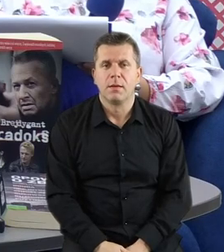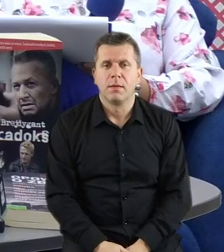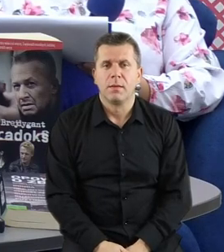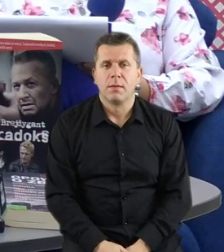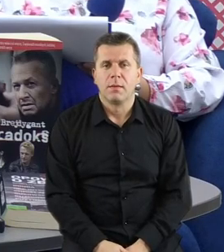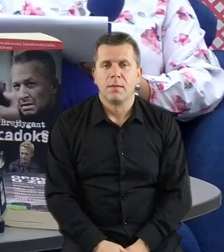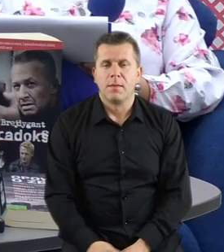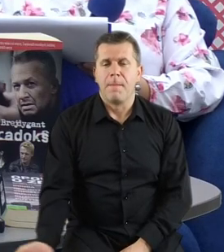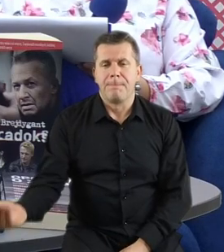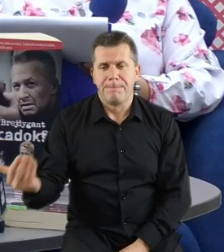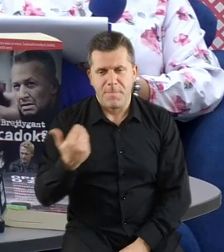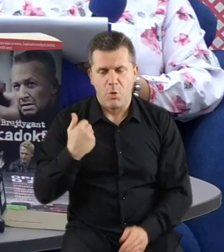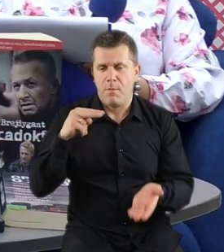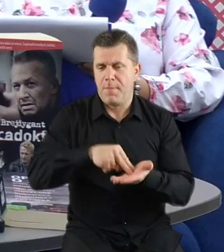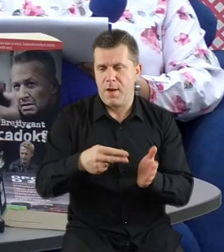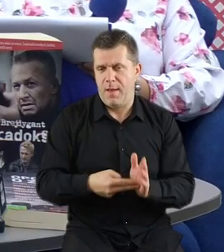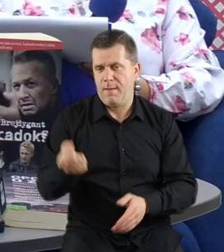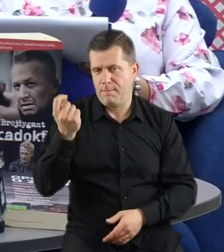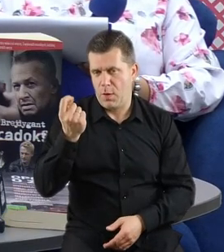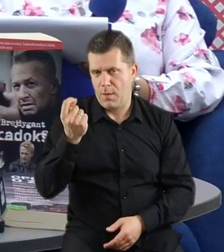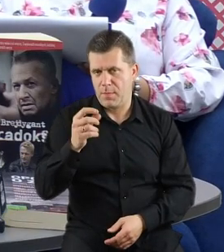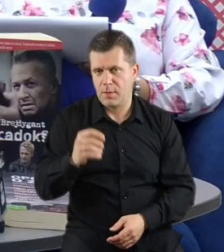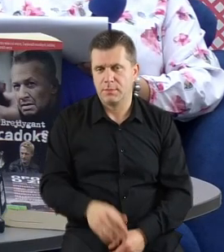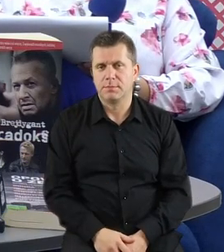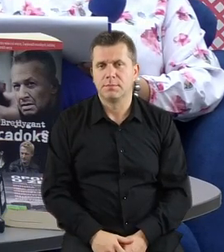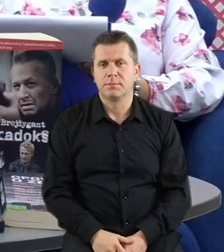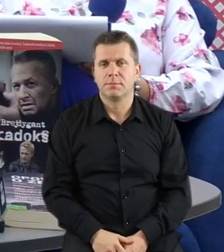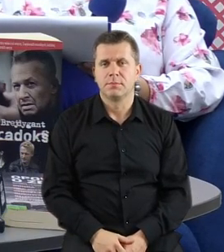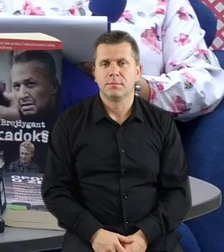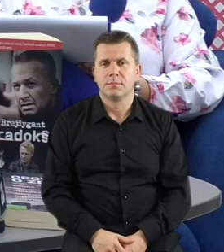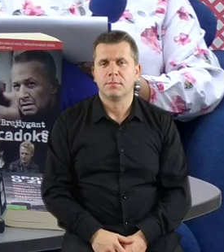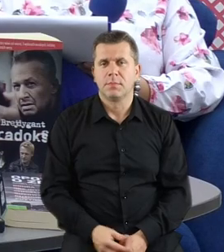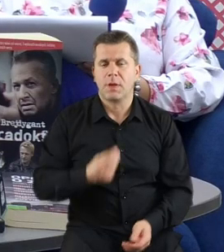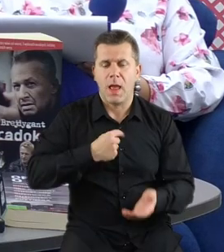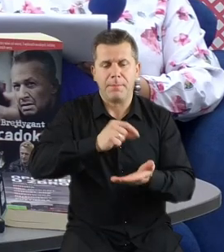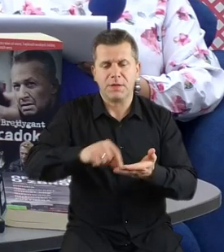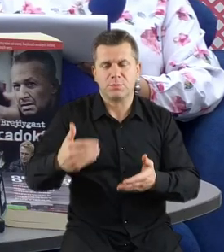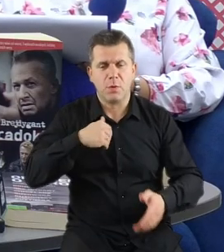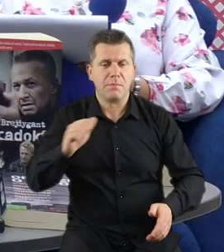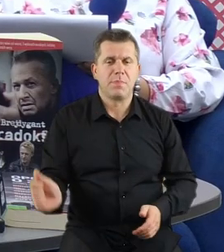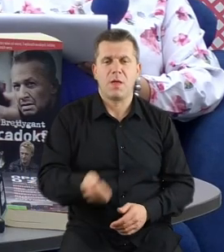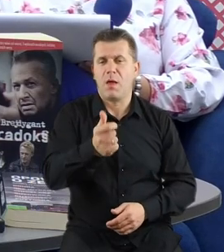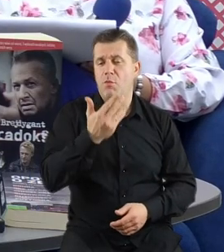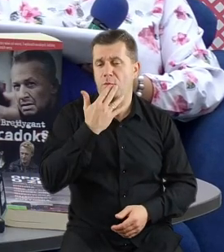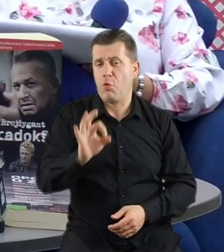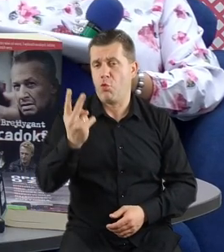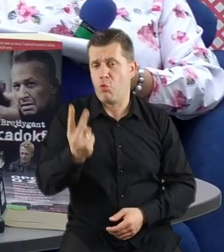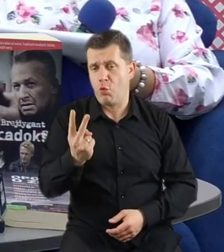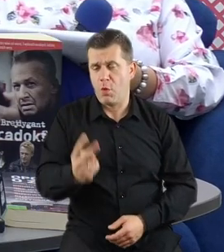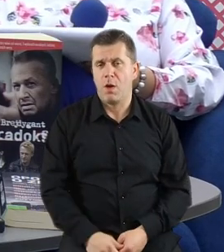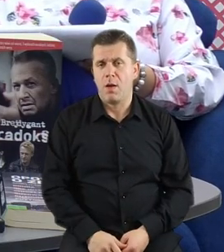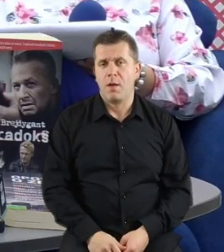Był taki nawet jakby plan przez moment w marginesach. Kiedy pisałem pierwszą, to się mówiło o drugiej, no ale